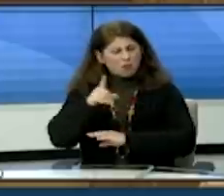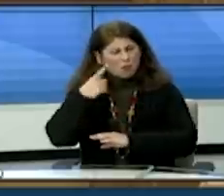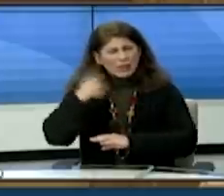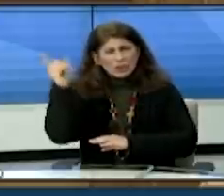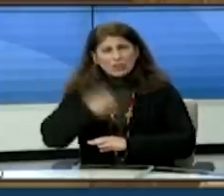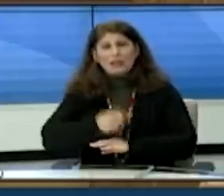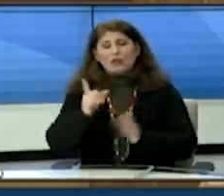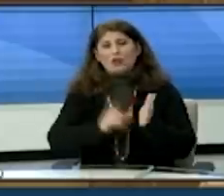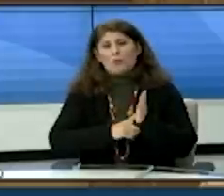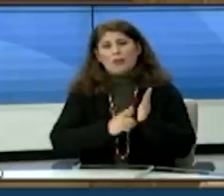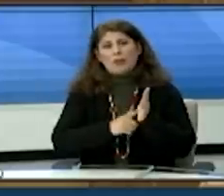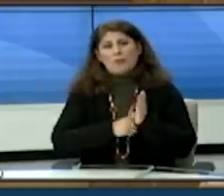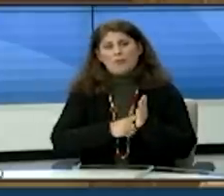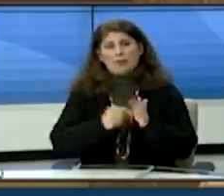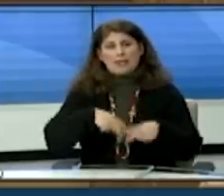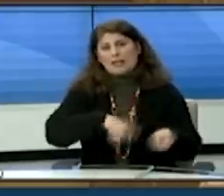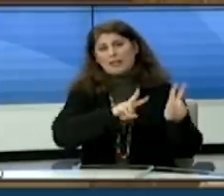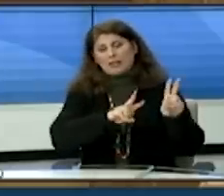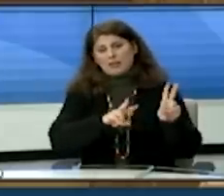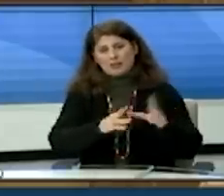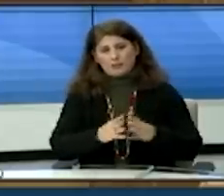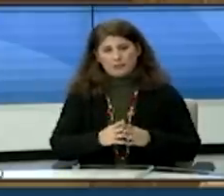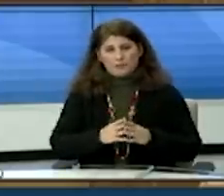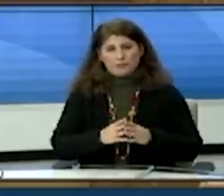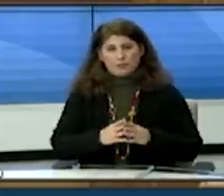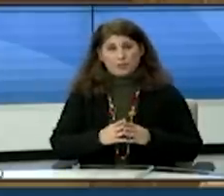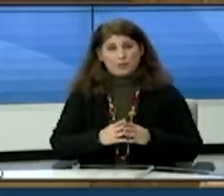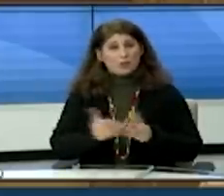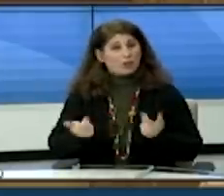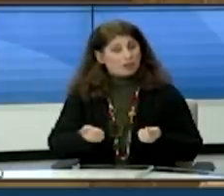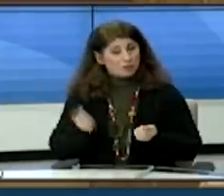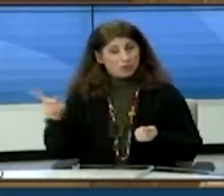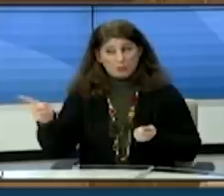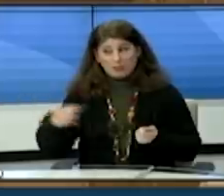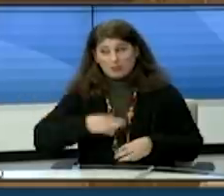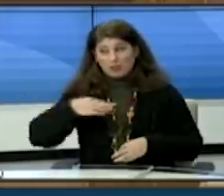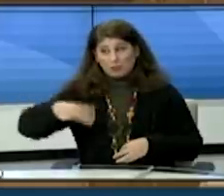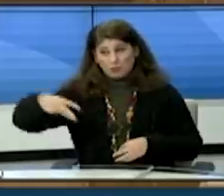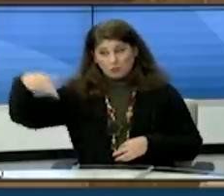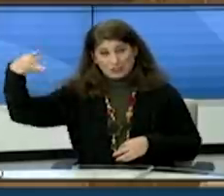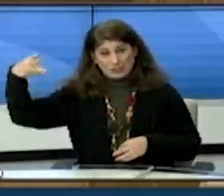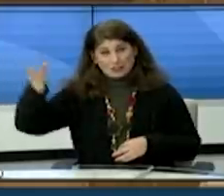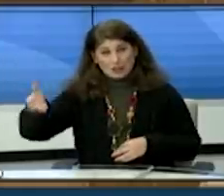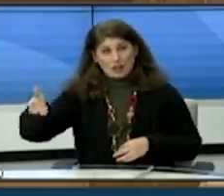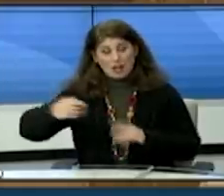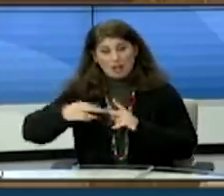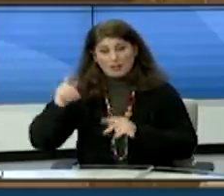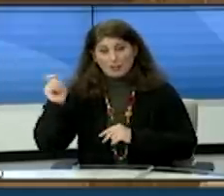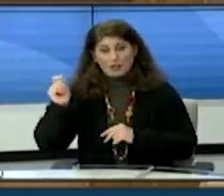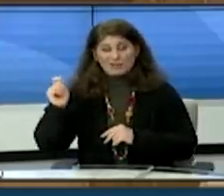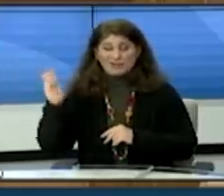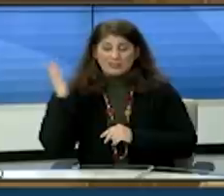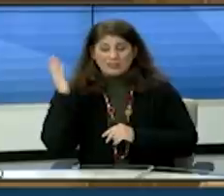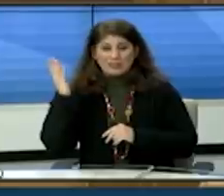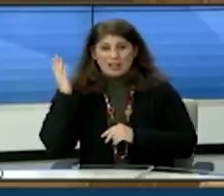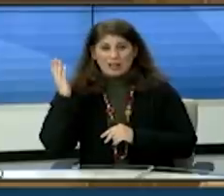θυσία πρέπει να υλοποιηθεί. Το χρησιμοποιείτε όμως με τα αντιπολιτευτικά,